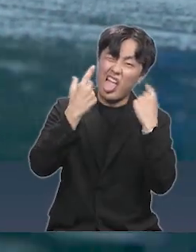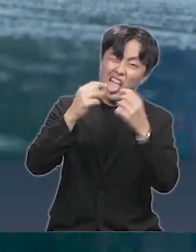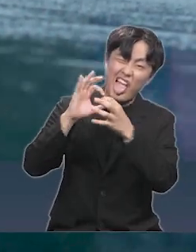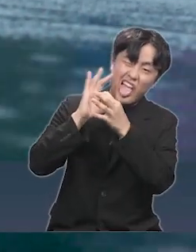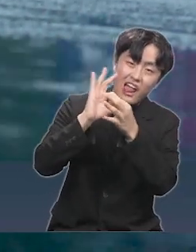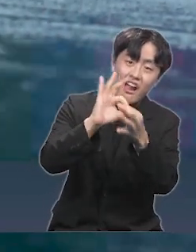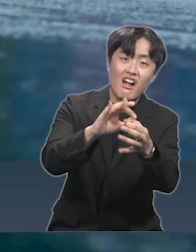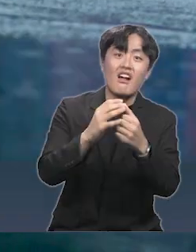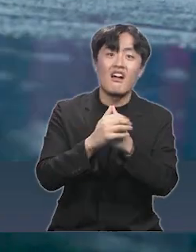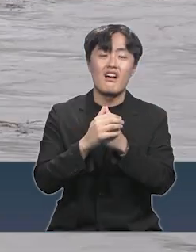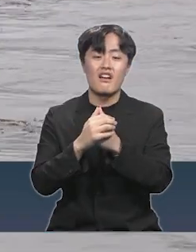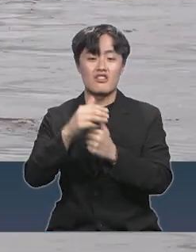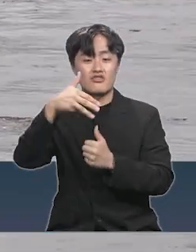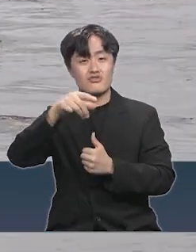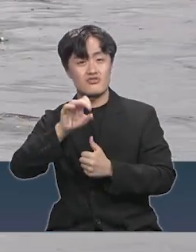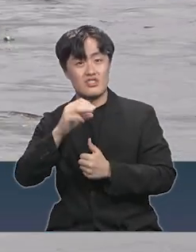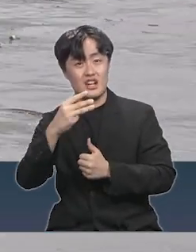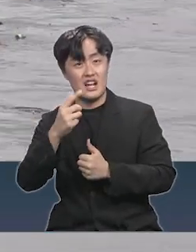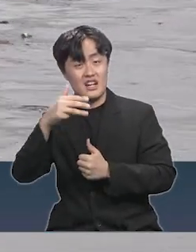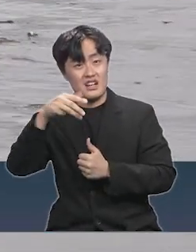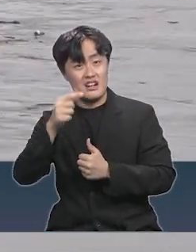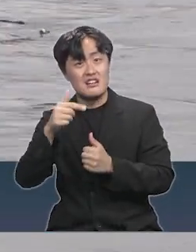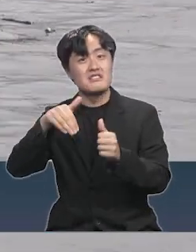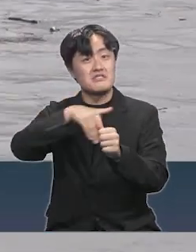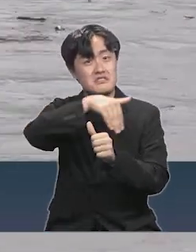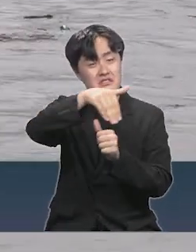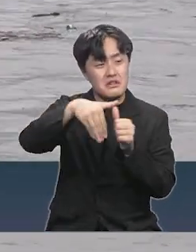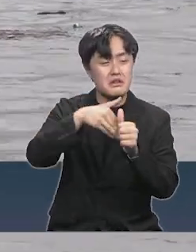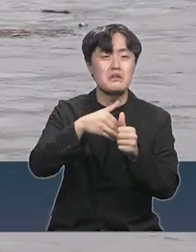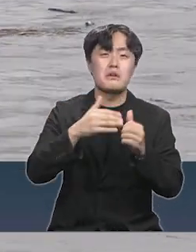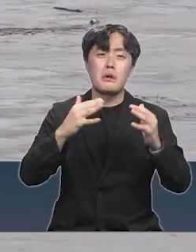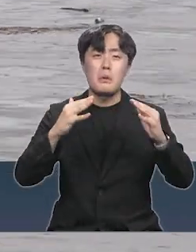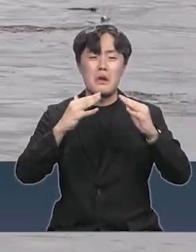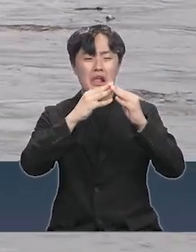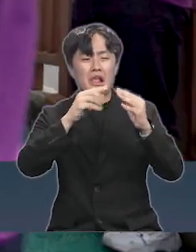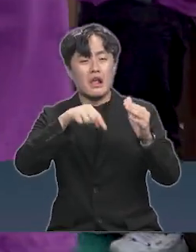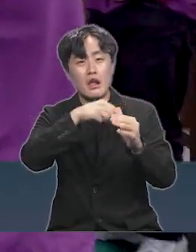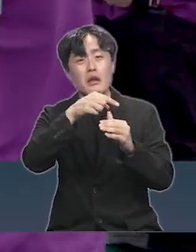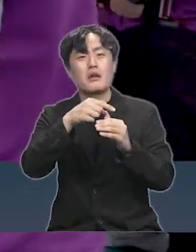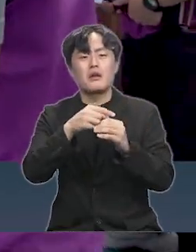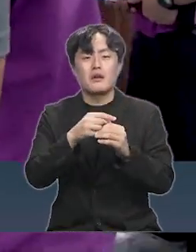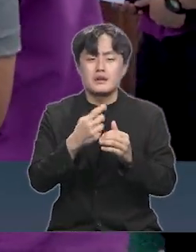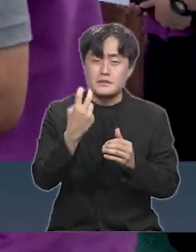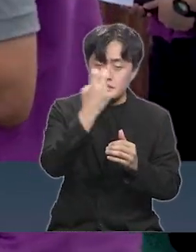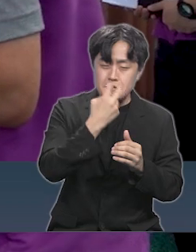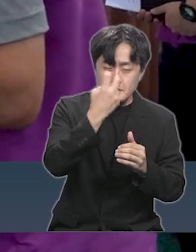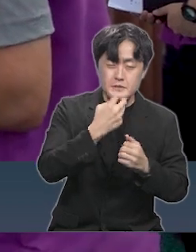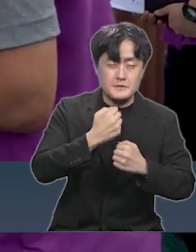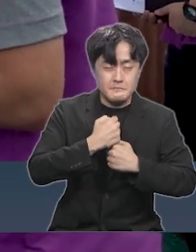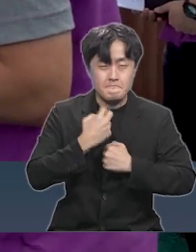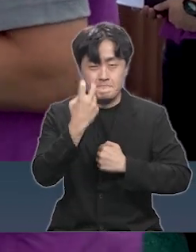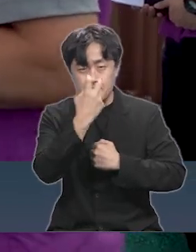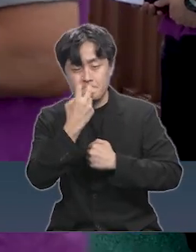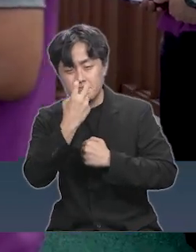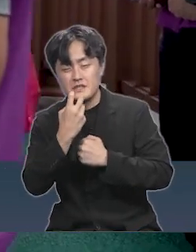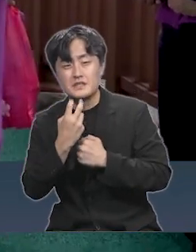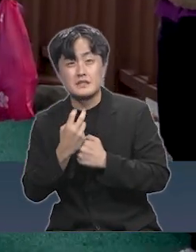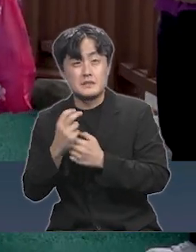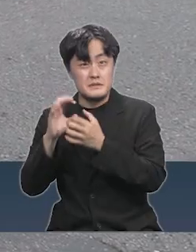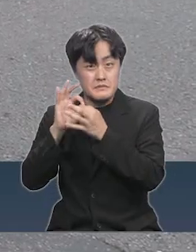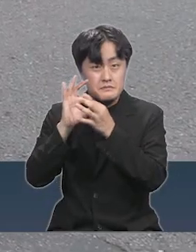계속되고 있는 가운데 군은 중랑천 1대 공사장 등 주요 현장을 대상으로 안전 점검을 수시로